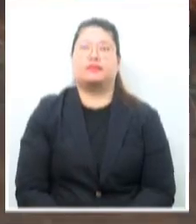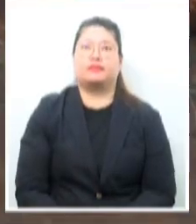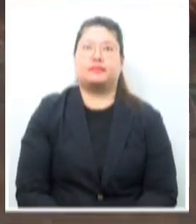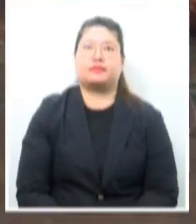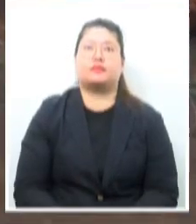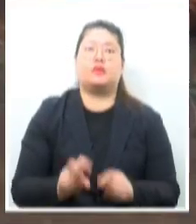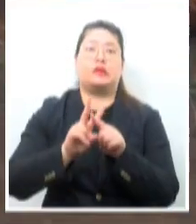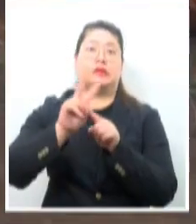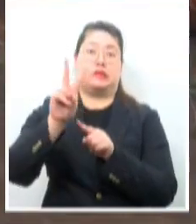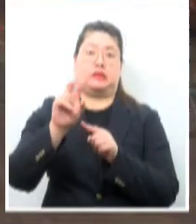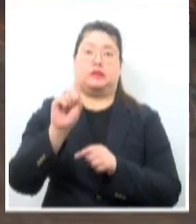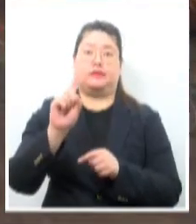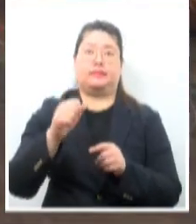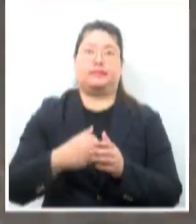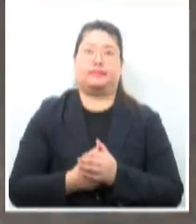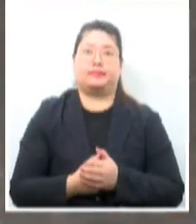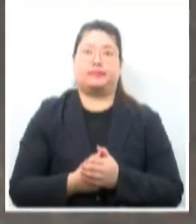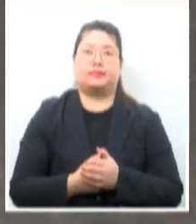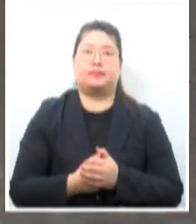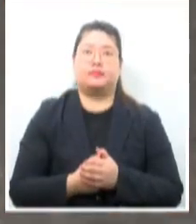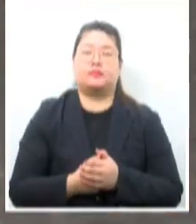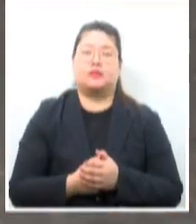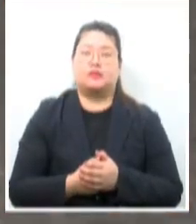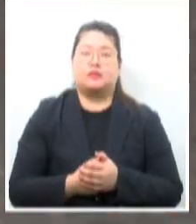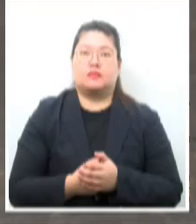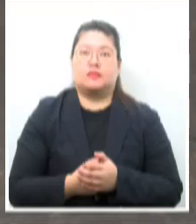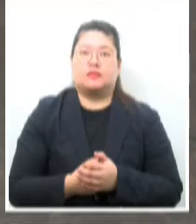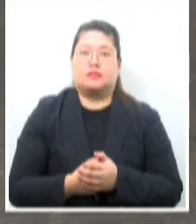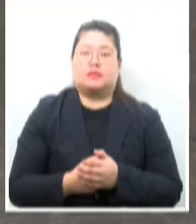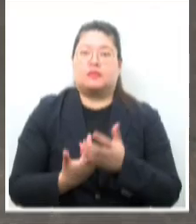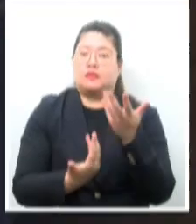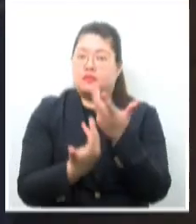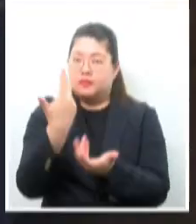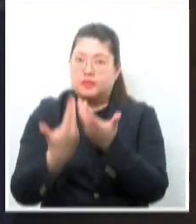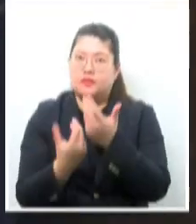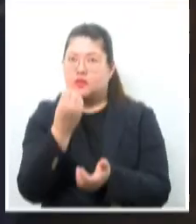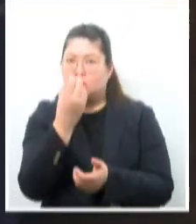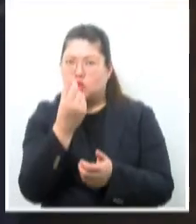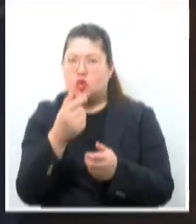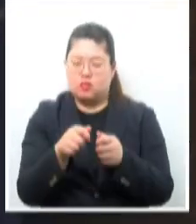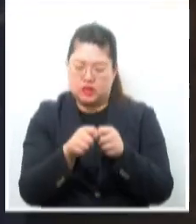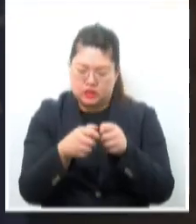ขั้นตอนที่2นำดอกหญ้ามาแยกแยะเป็นสั้นยาว